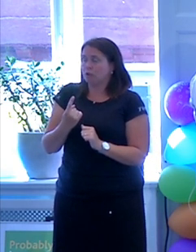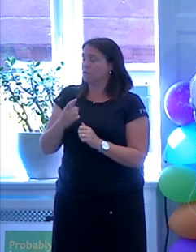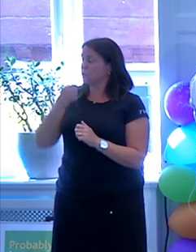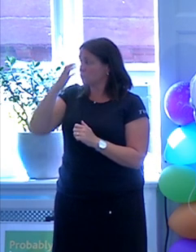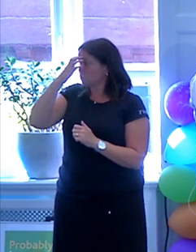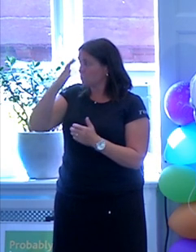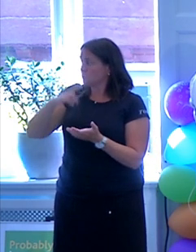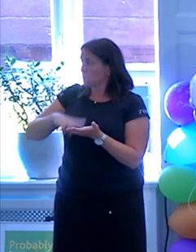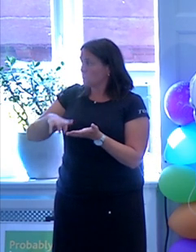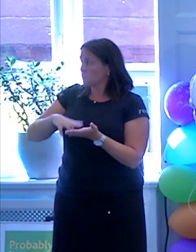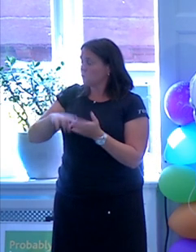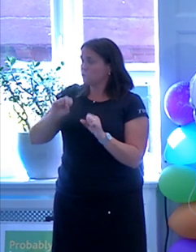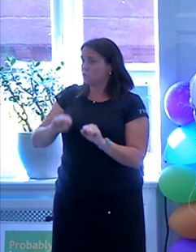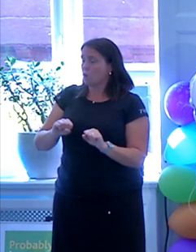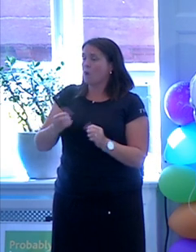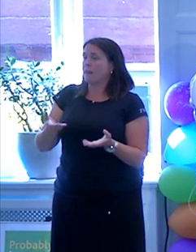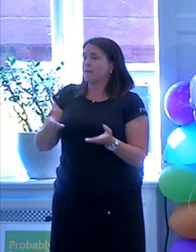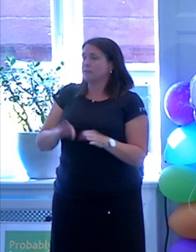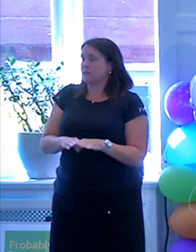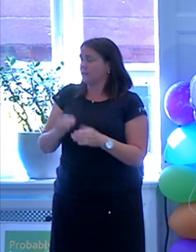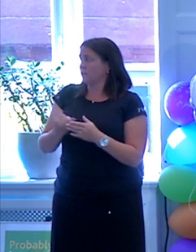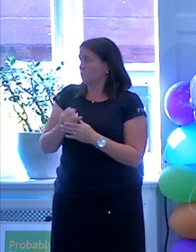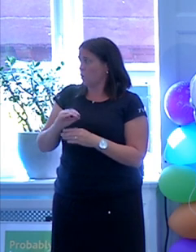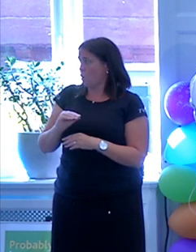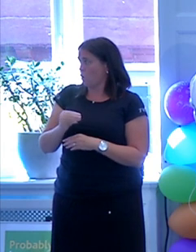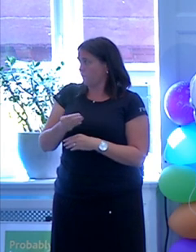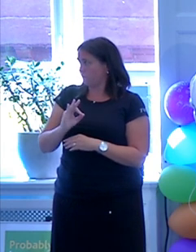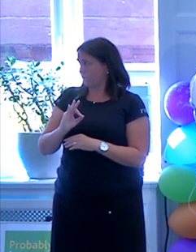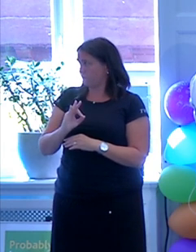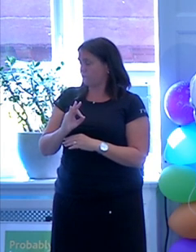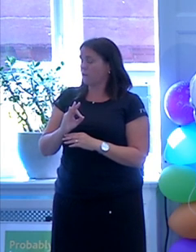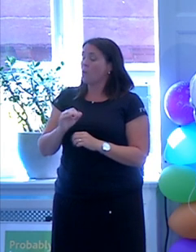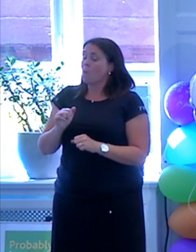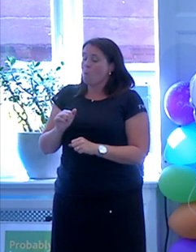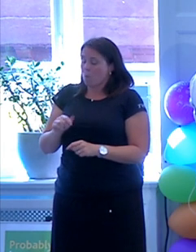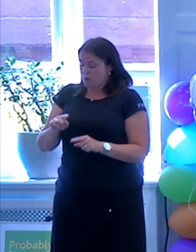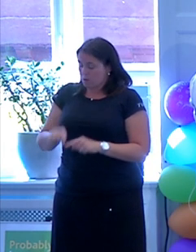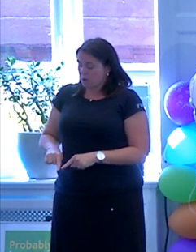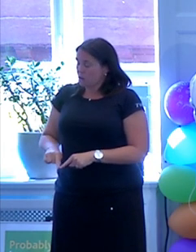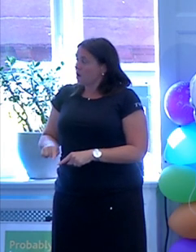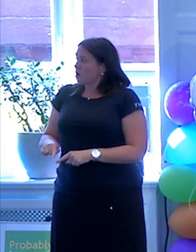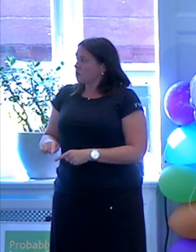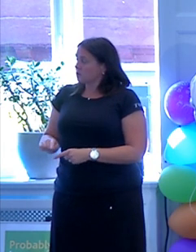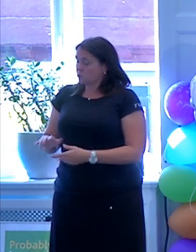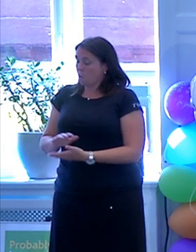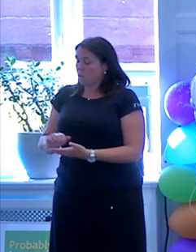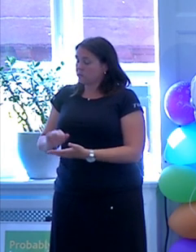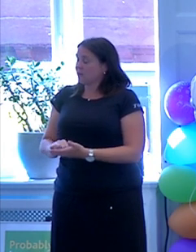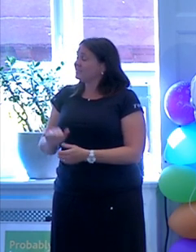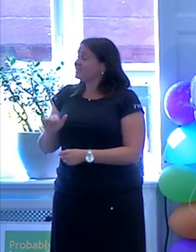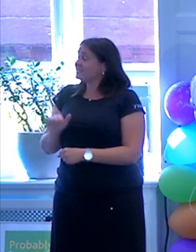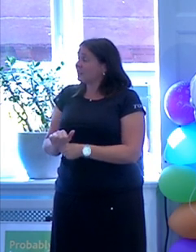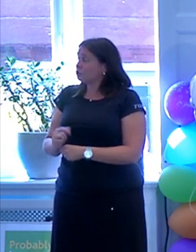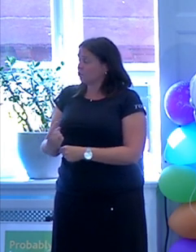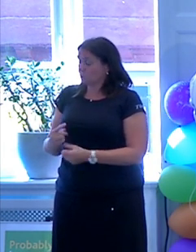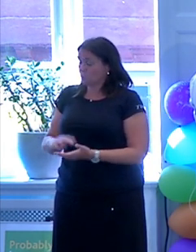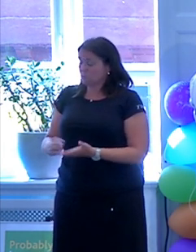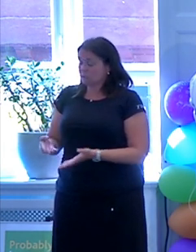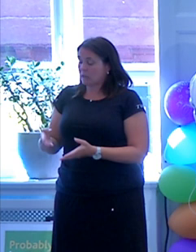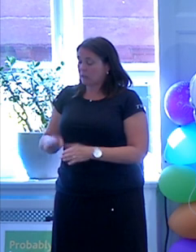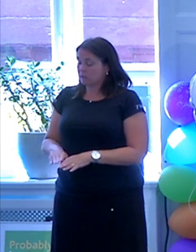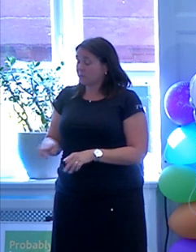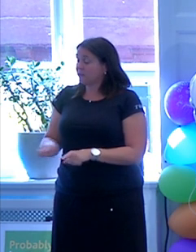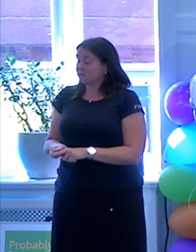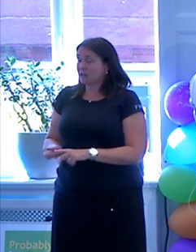Stockholmskontor läggs ner inom AF. 16 i Skåne med nästan lika mycket folk och ett betydligt